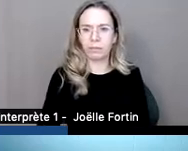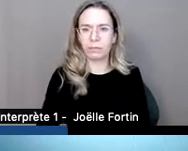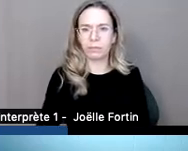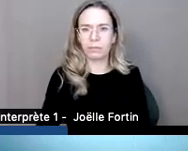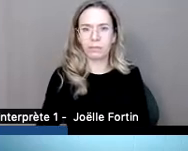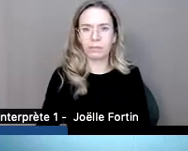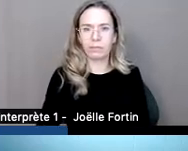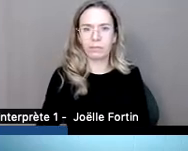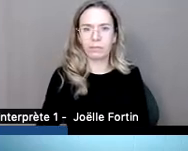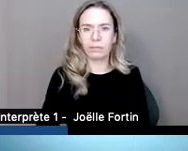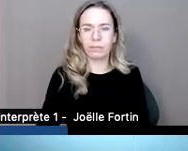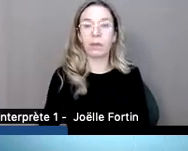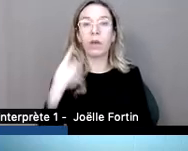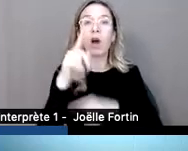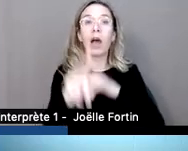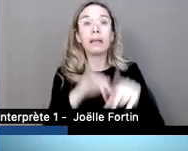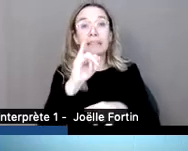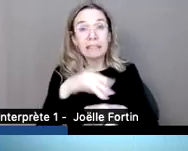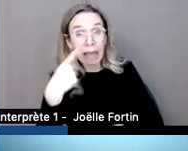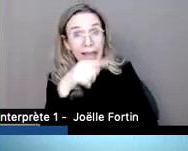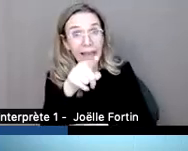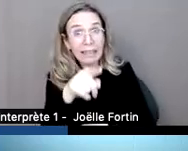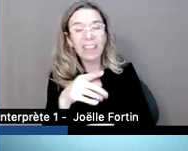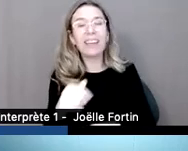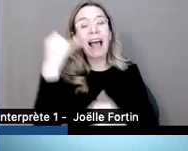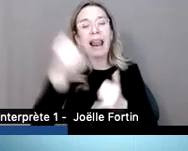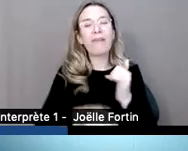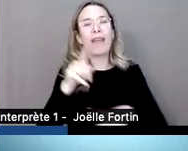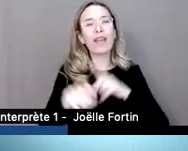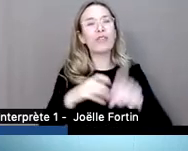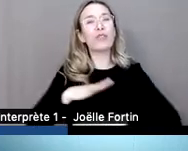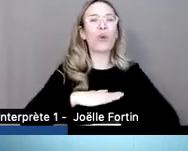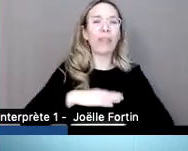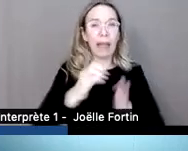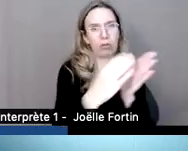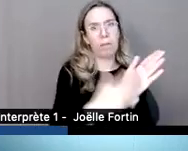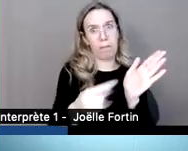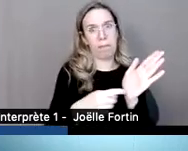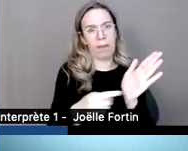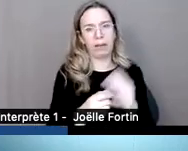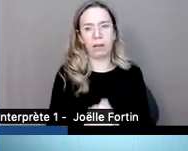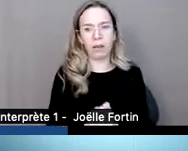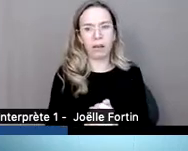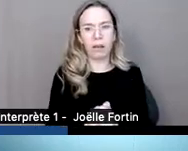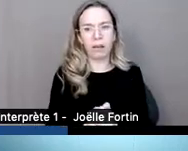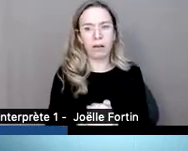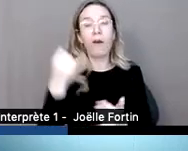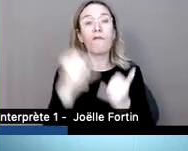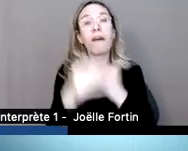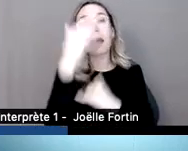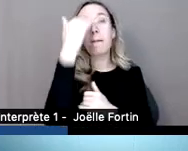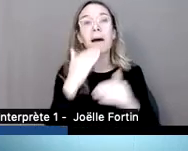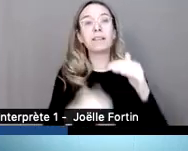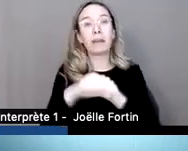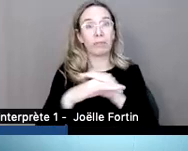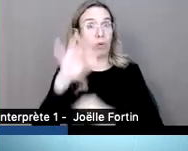indiquez dans votre sondage si vous êtes intéressé et Mme Lefils va me faire signe. Et vous avez jusqu'à fin mars pour en